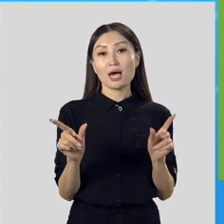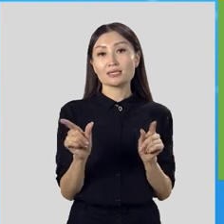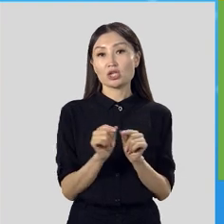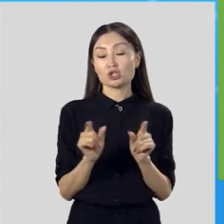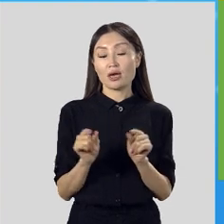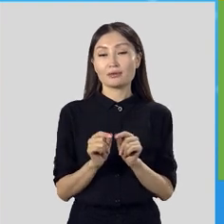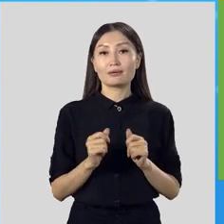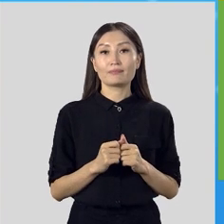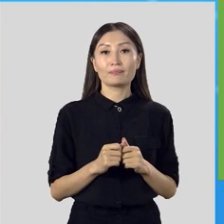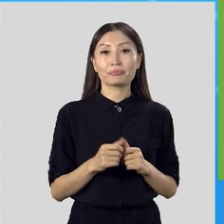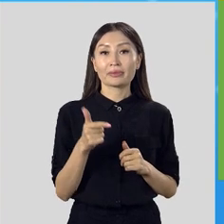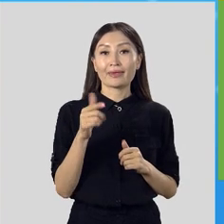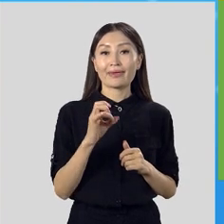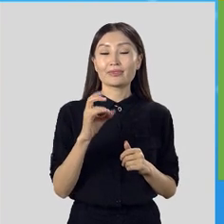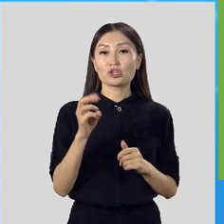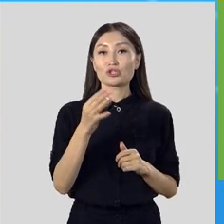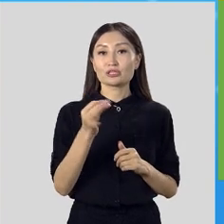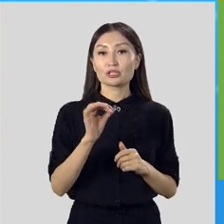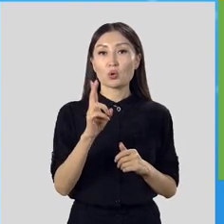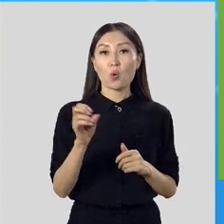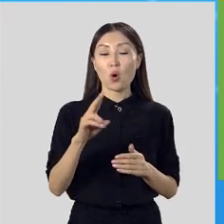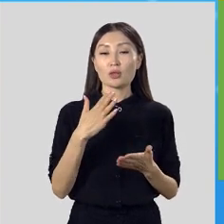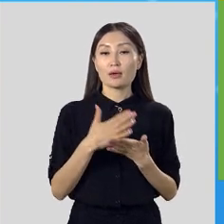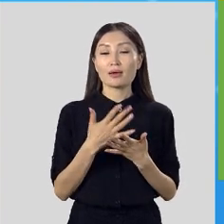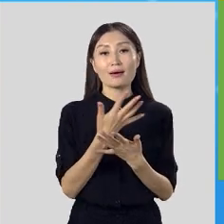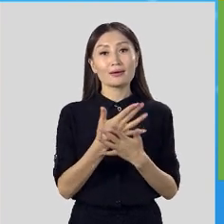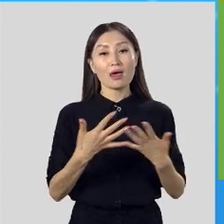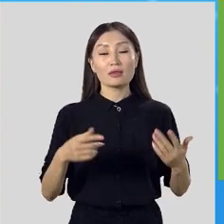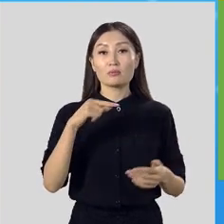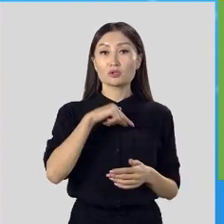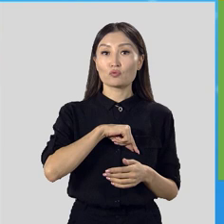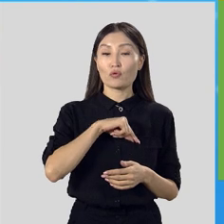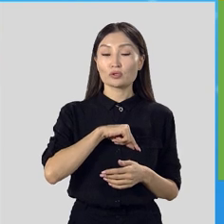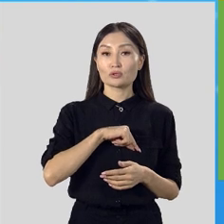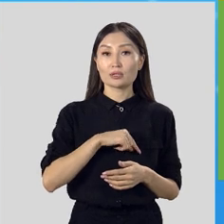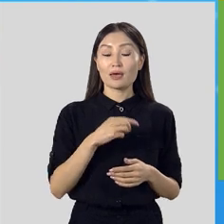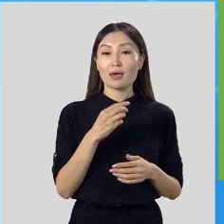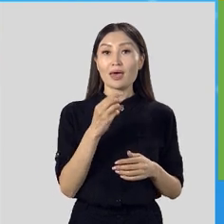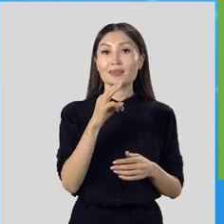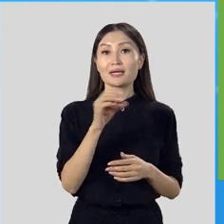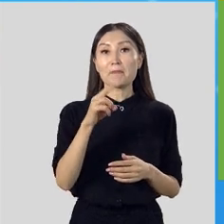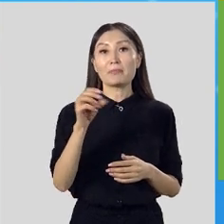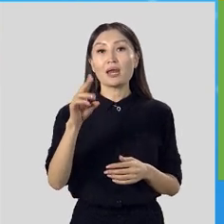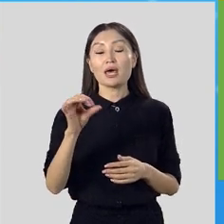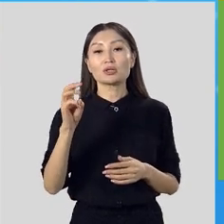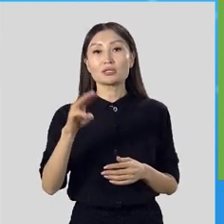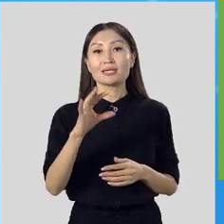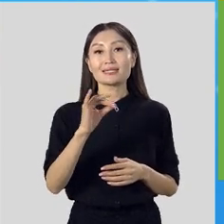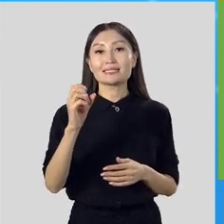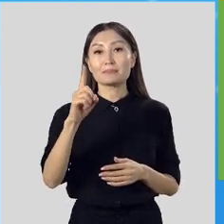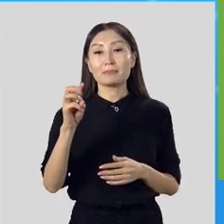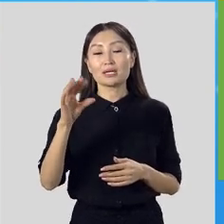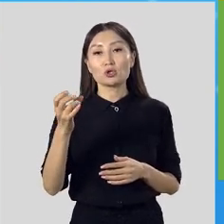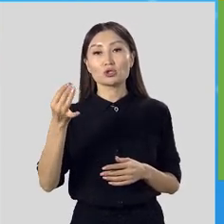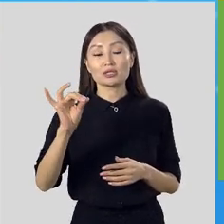сочетаний. Генетический код обладает рядом свойств: триплетность,